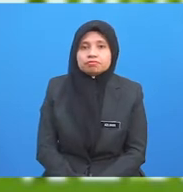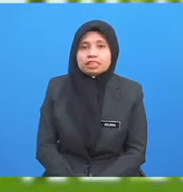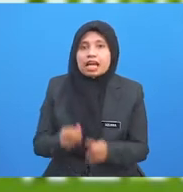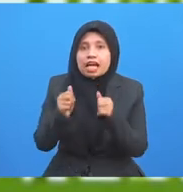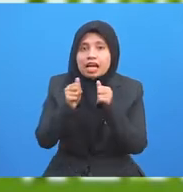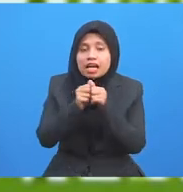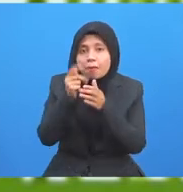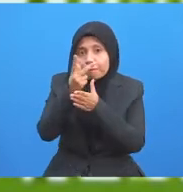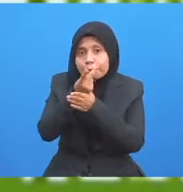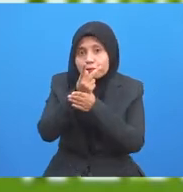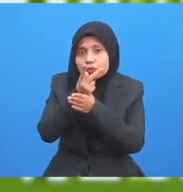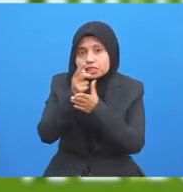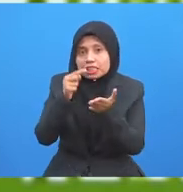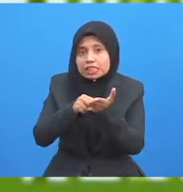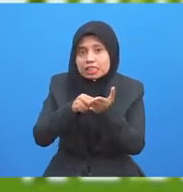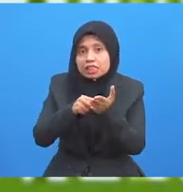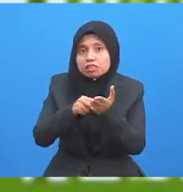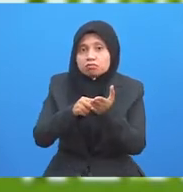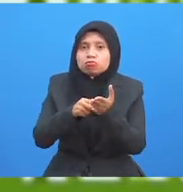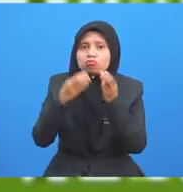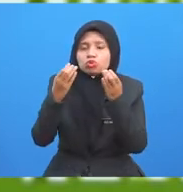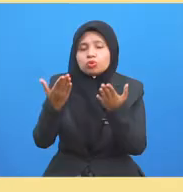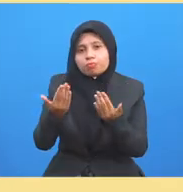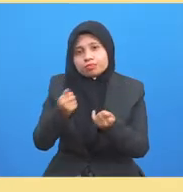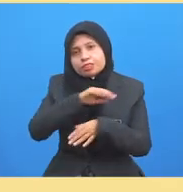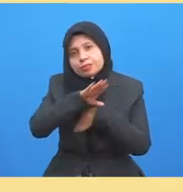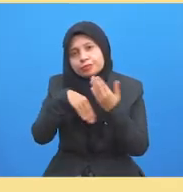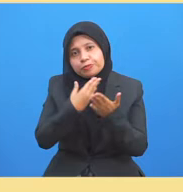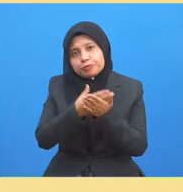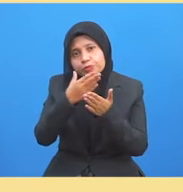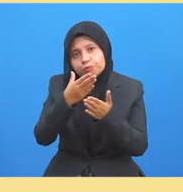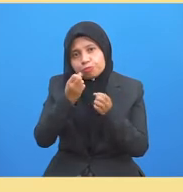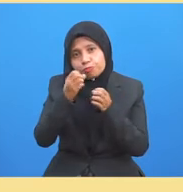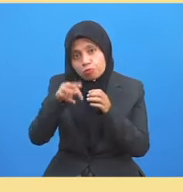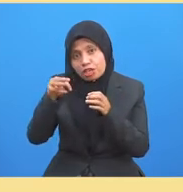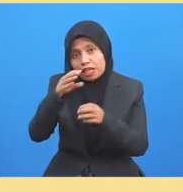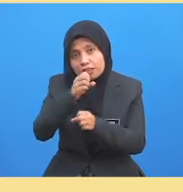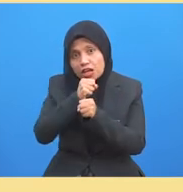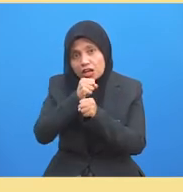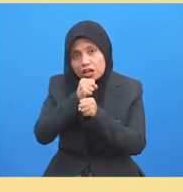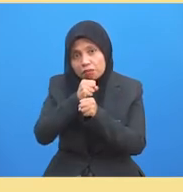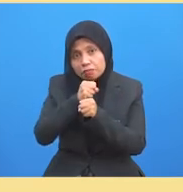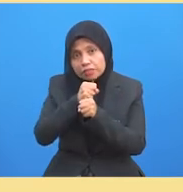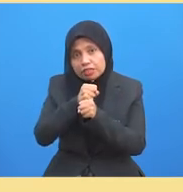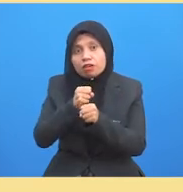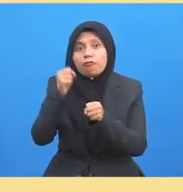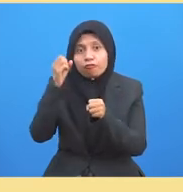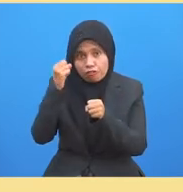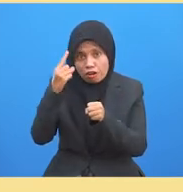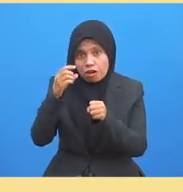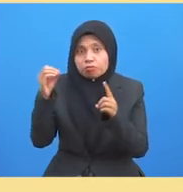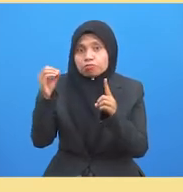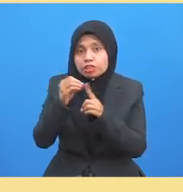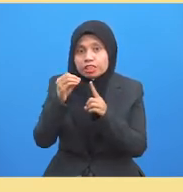Dengan perkongsian ini, cikgu harap murid-murid telah memahami standard pembelajaran yang telah cikgu